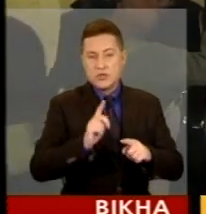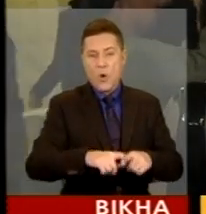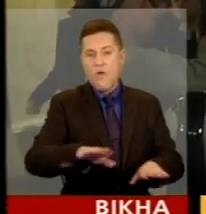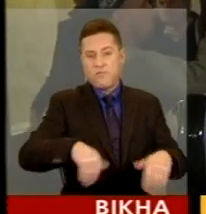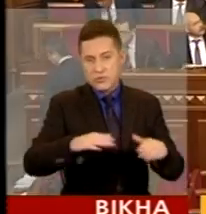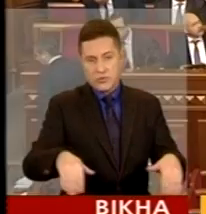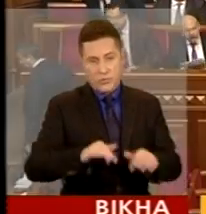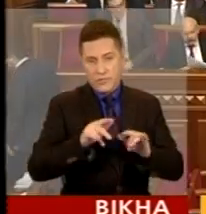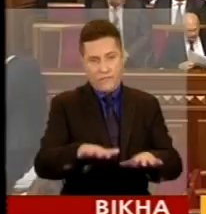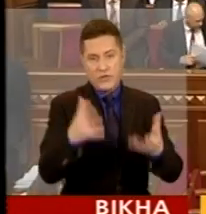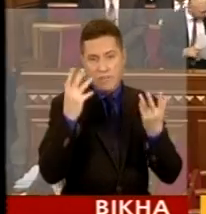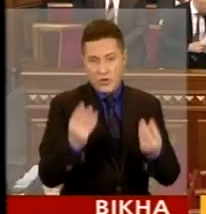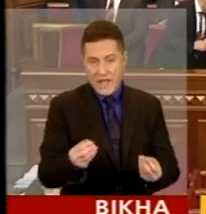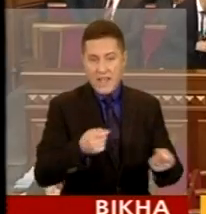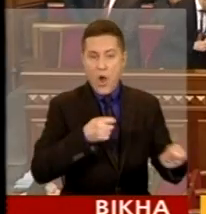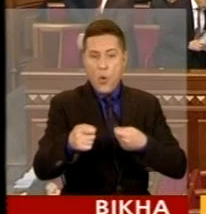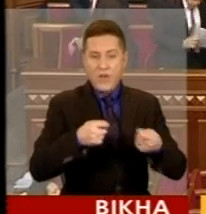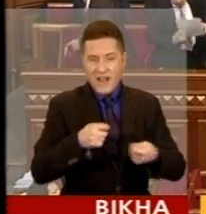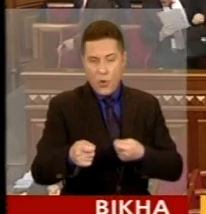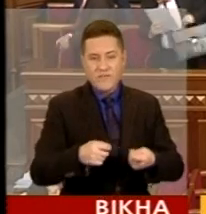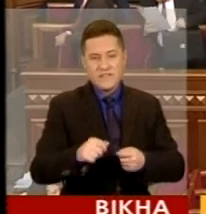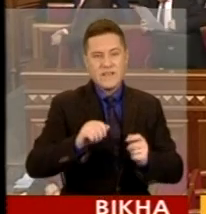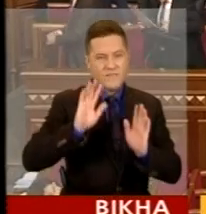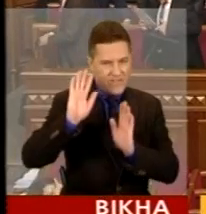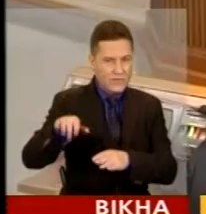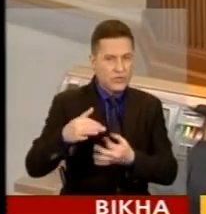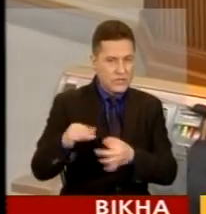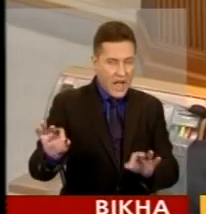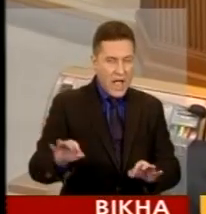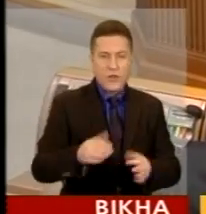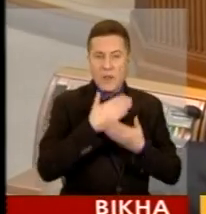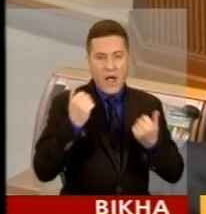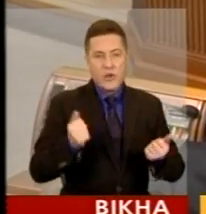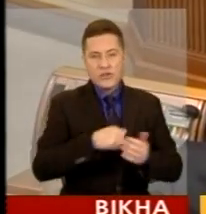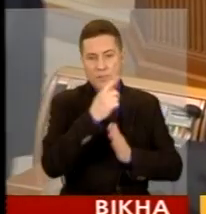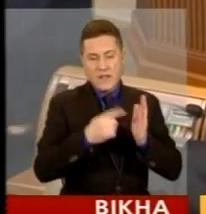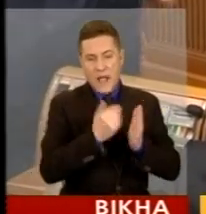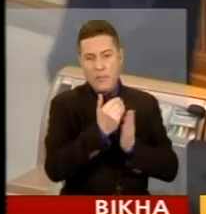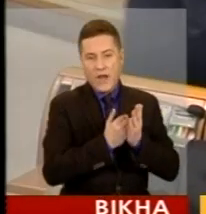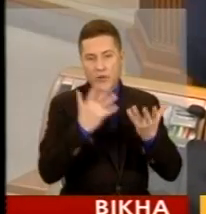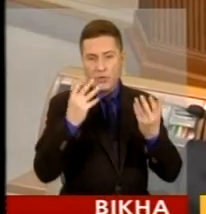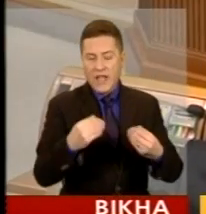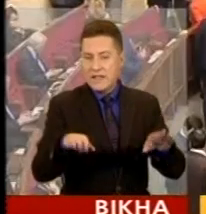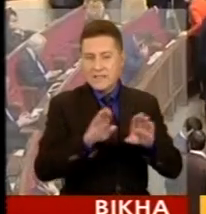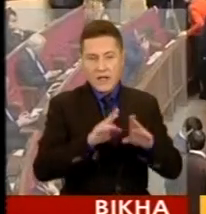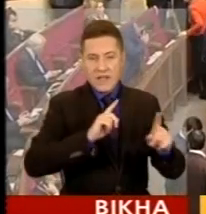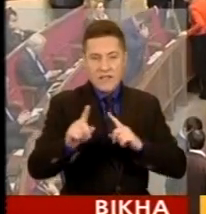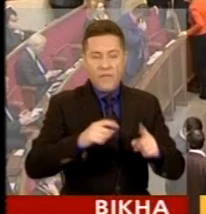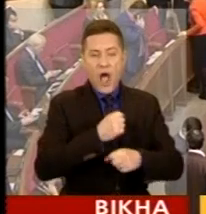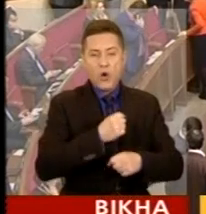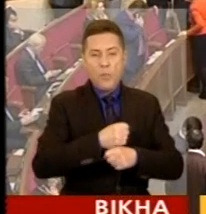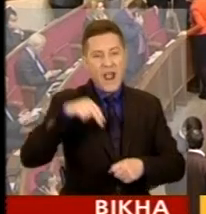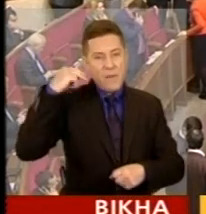проводимо день. Впусту. Тож урядовці відпускають і, не маючи питань у порядку денному, не закривають засідання, а чомусь роблять